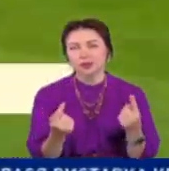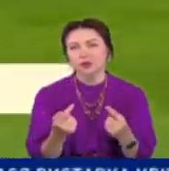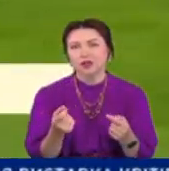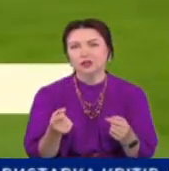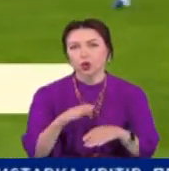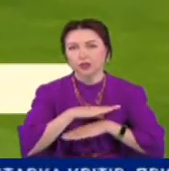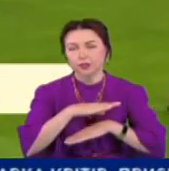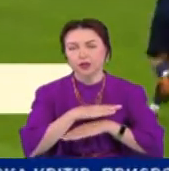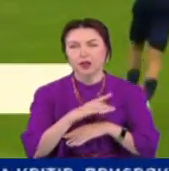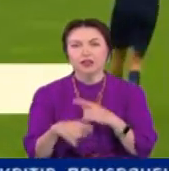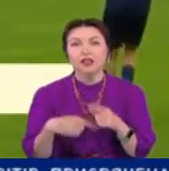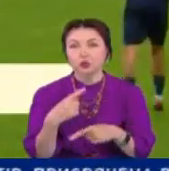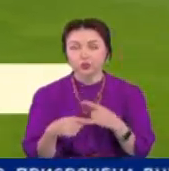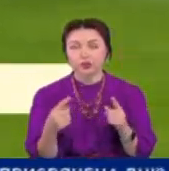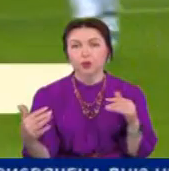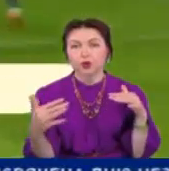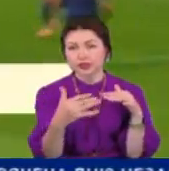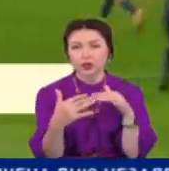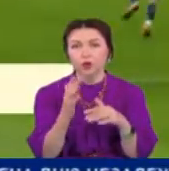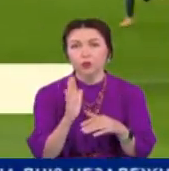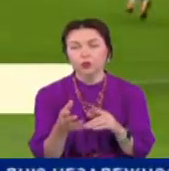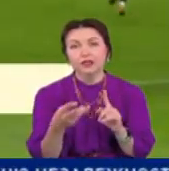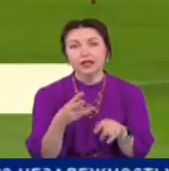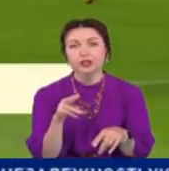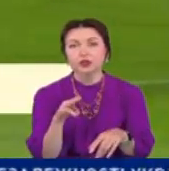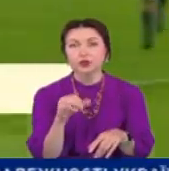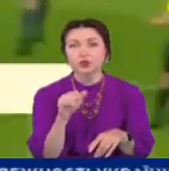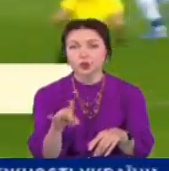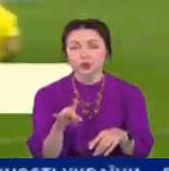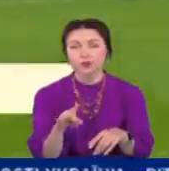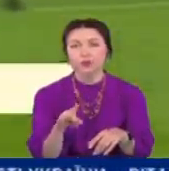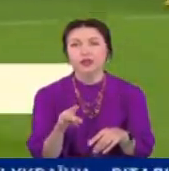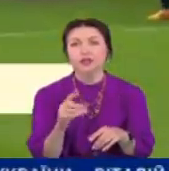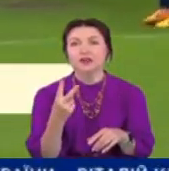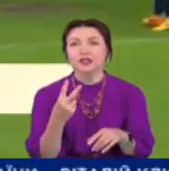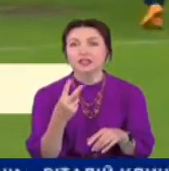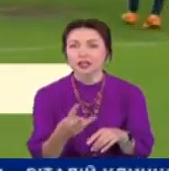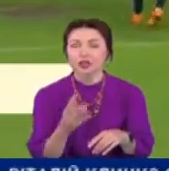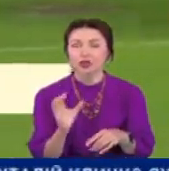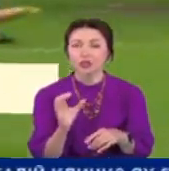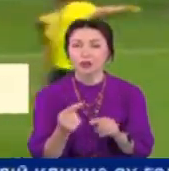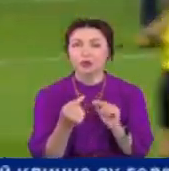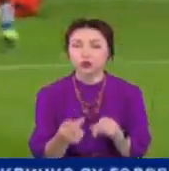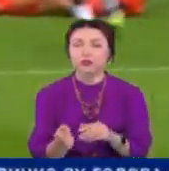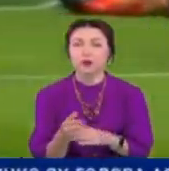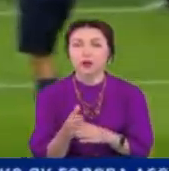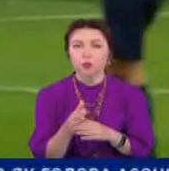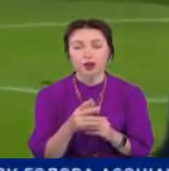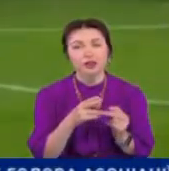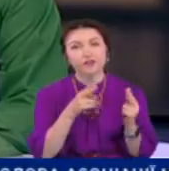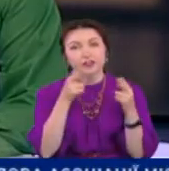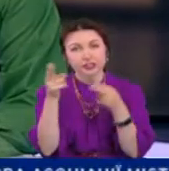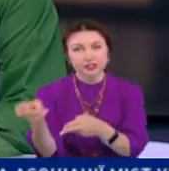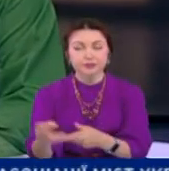Наступний поєдинок 19-річні динамівці зіграють в рамках третього туру УПЛ 23 серпня проти Маріуполя на виїзді.